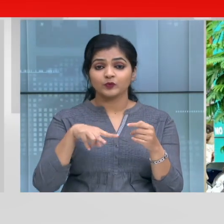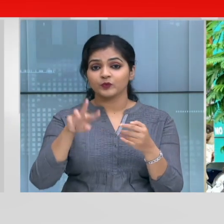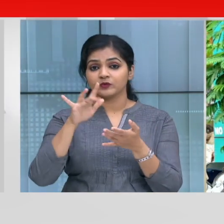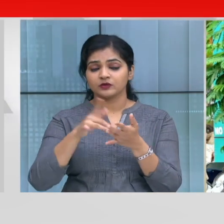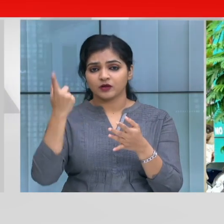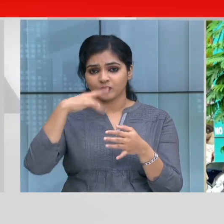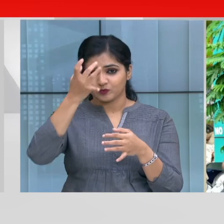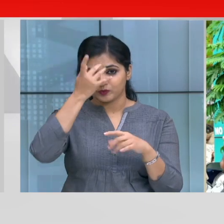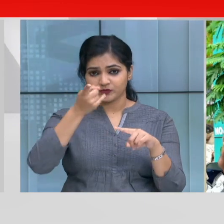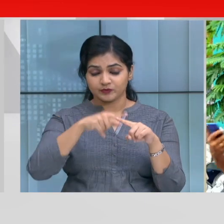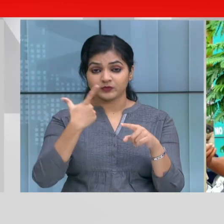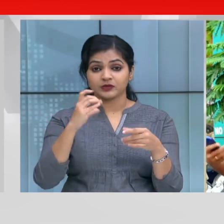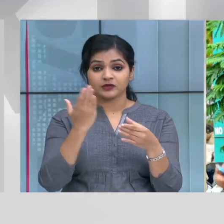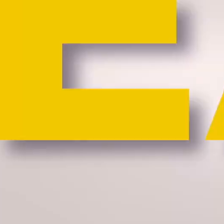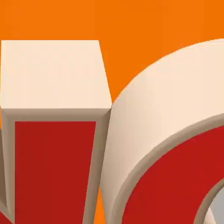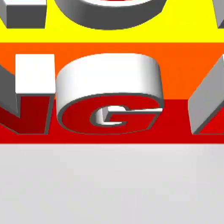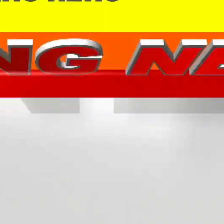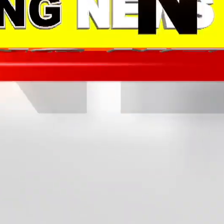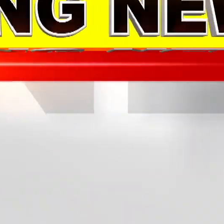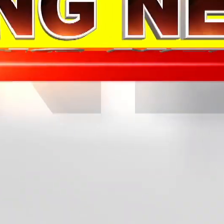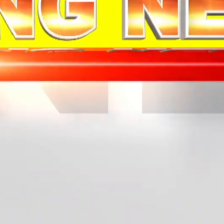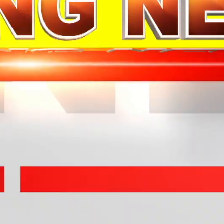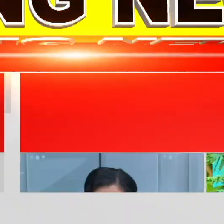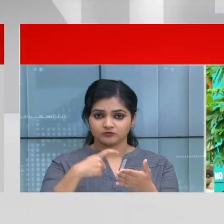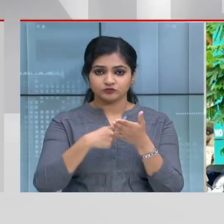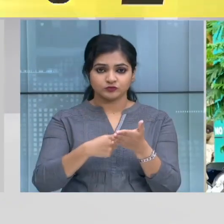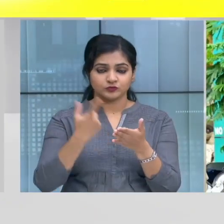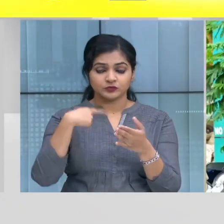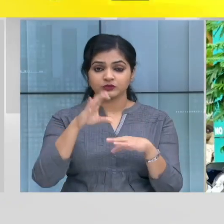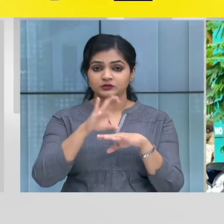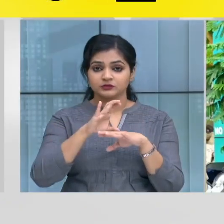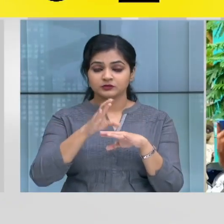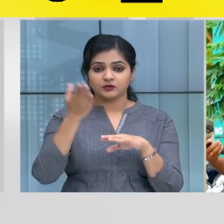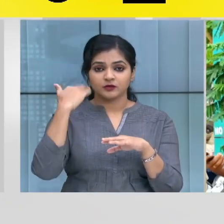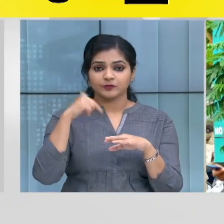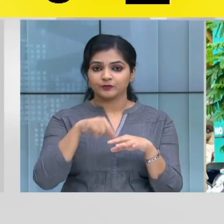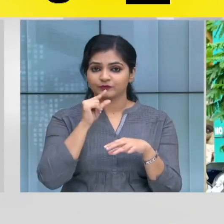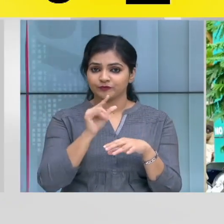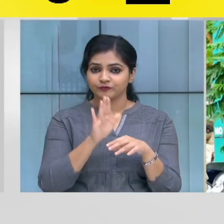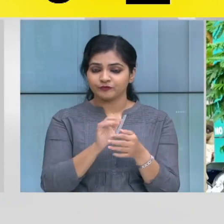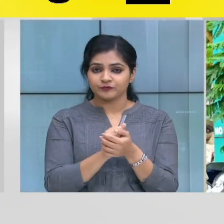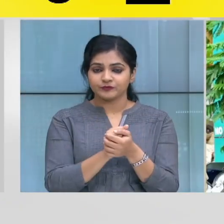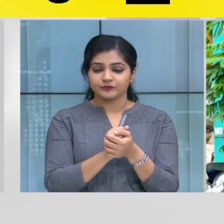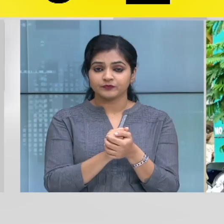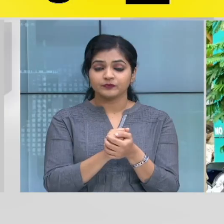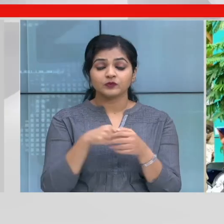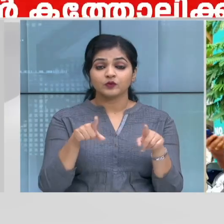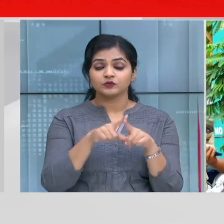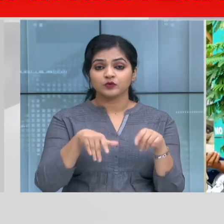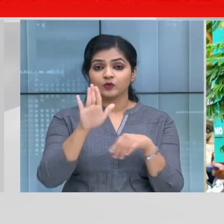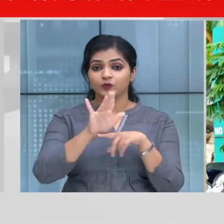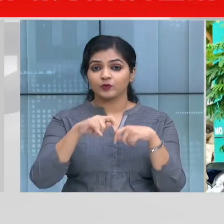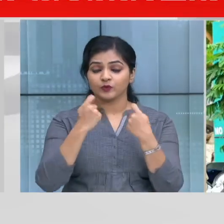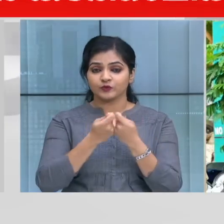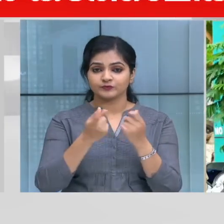കേസുകൾ പൂർണ്ണമായും പിൻവലിക്കണമെന്നാണ് സഭ പറയുന്നത്. അതോടൊപ്പം തന്നെ കോൺഗ്രസിന്റെ പ്രകടന